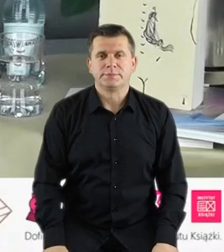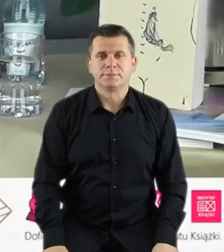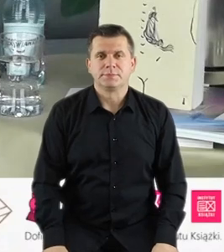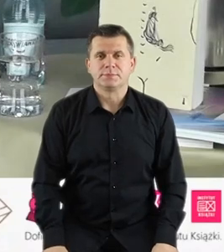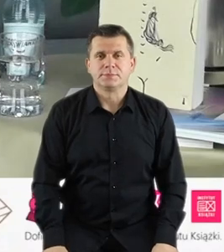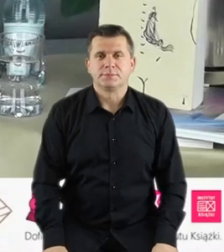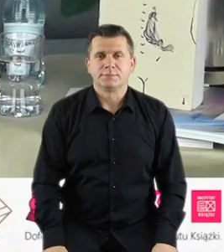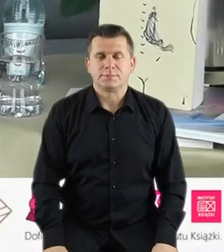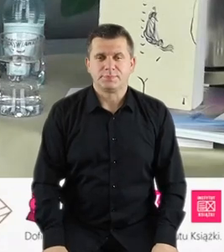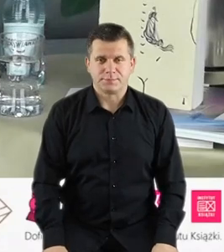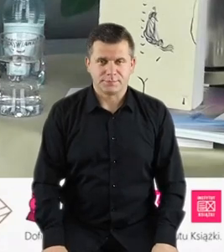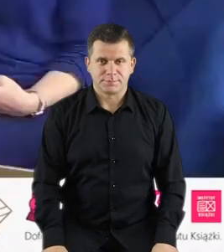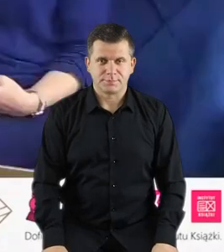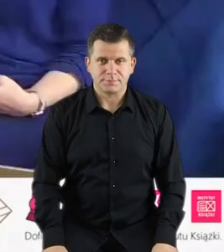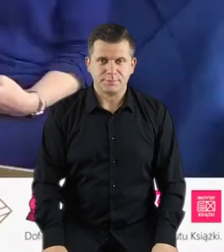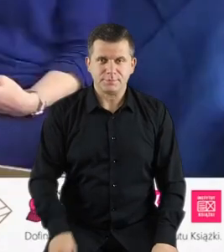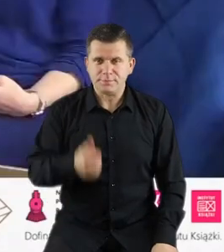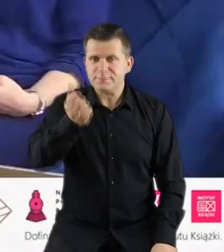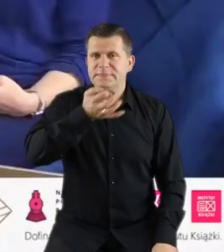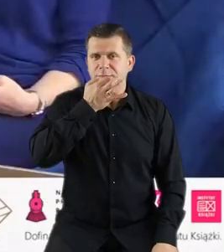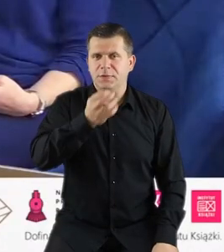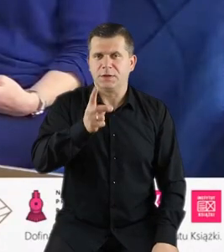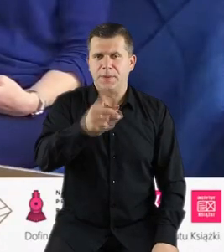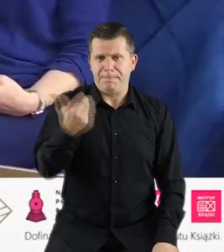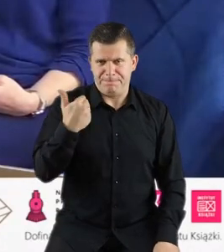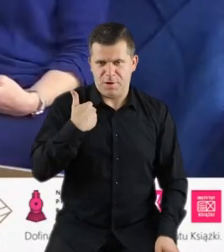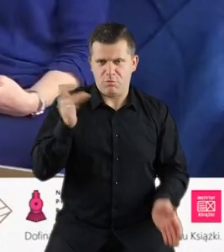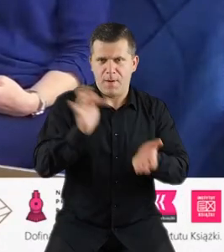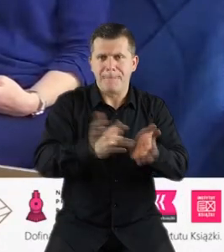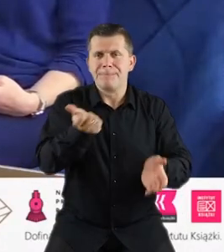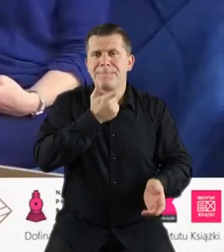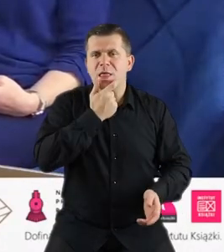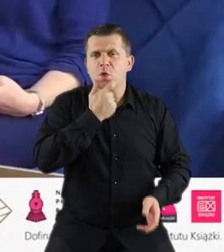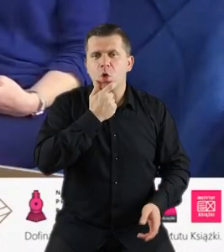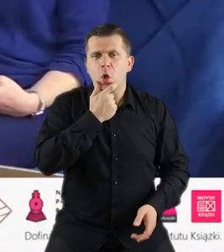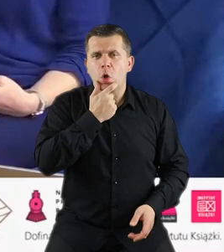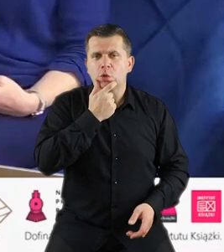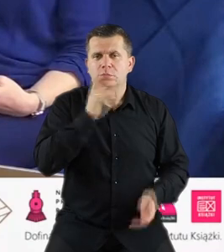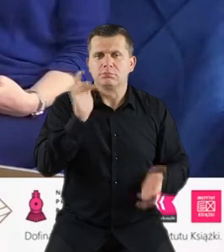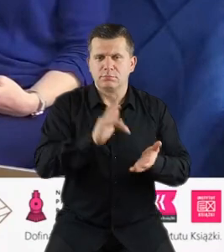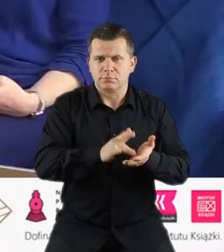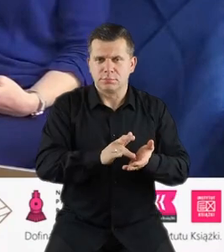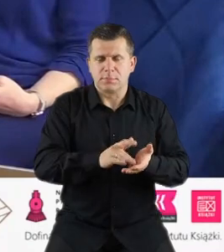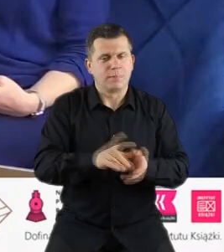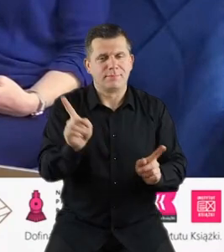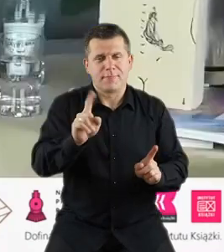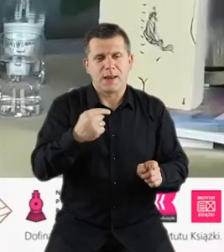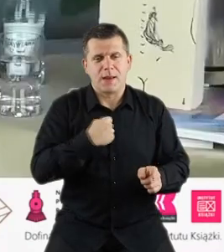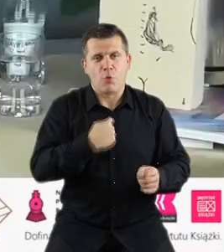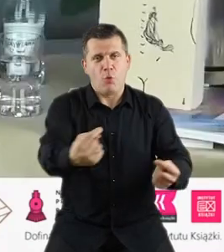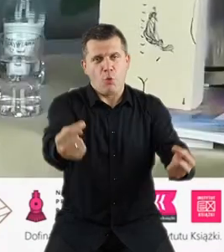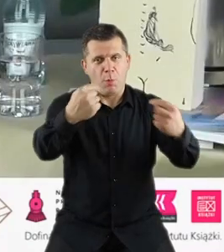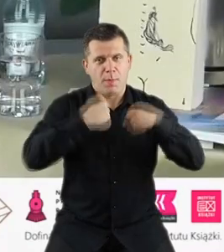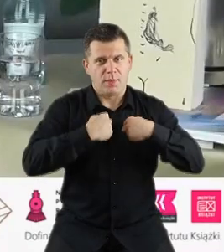Nie bez kowery też tutaj zapytam, czy była Pani już w Bydgoszczy? Bydgoszcz była u mnie.